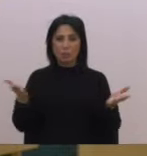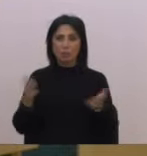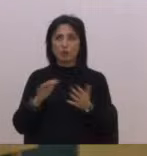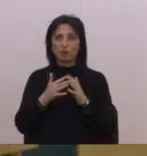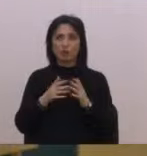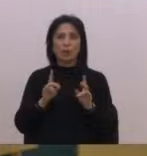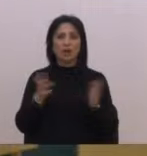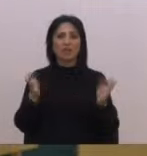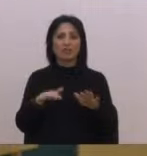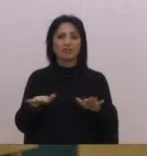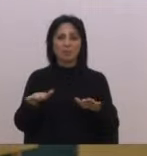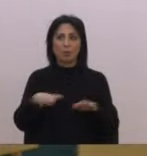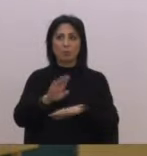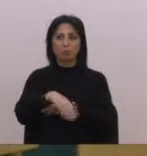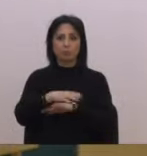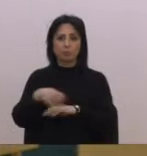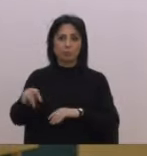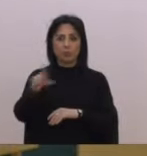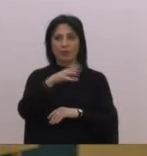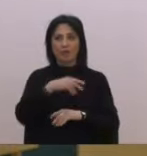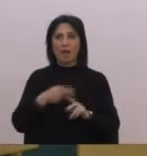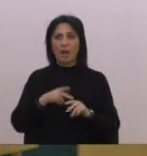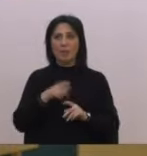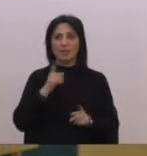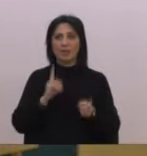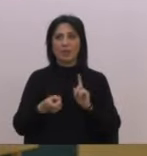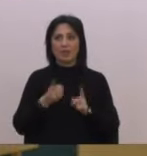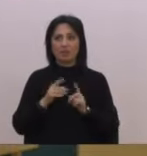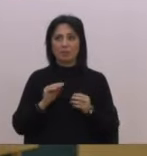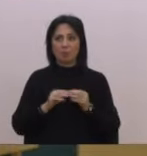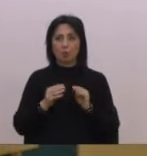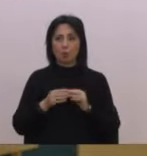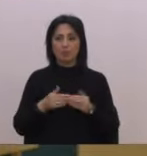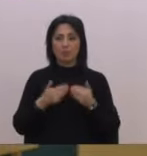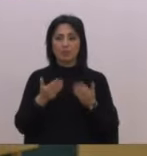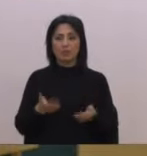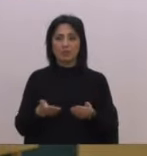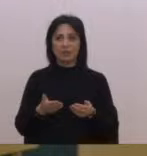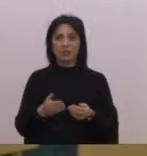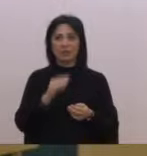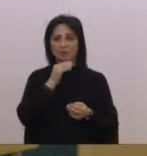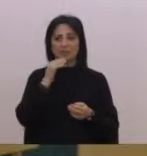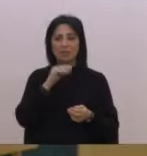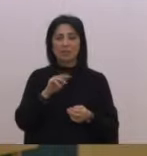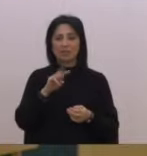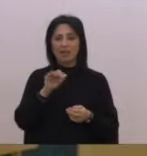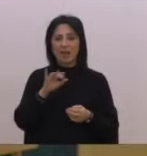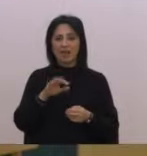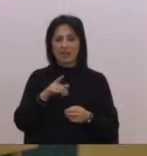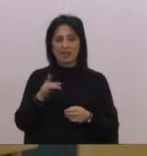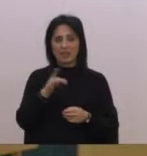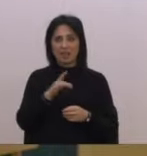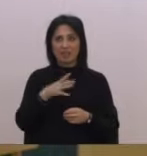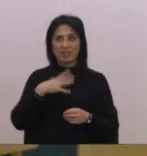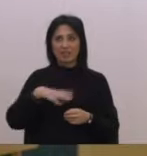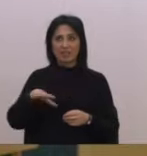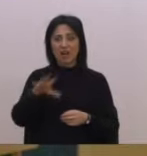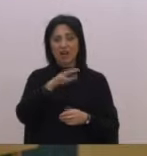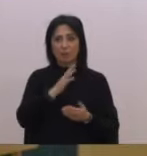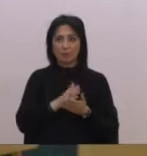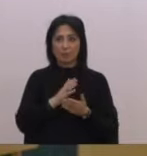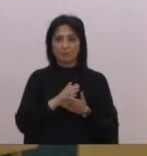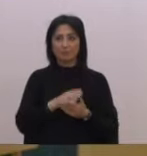სოფლებიღა შეგრჩება. Მით უმეტეს, ამის რეალური პრობლემის წინაშე ცხეთამთიანეთის რეგიონი და საქართველო მთლიანად